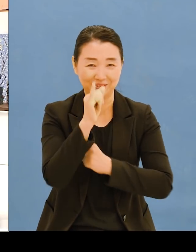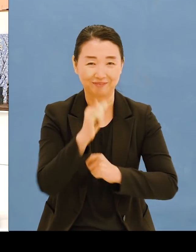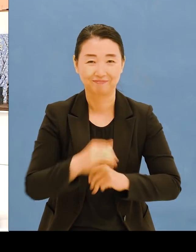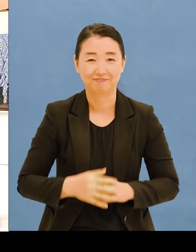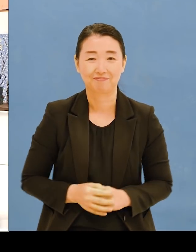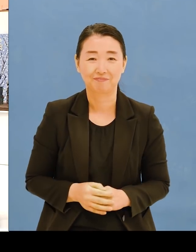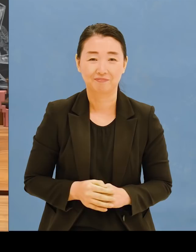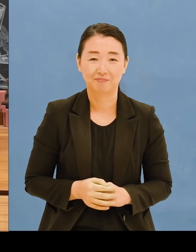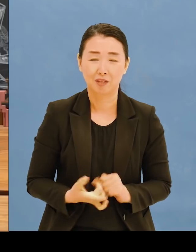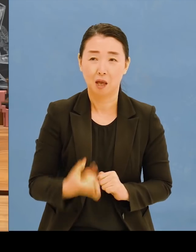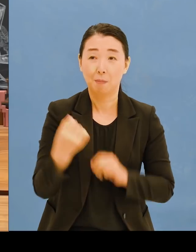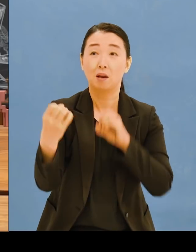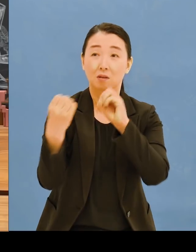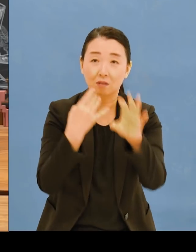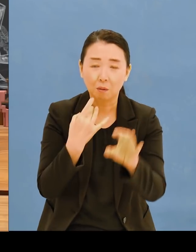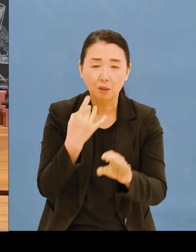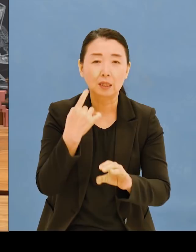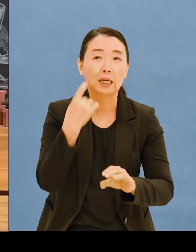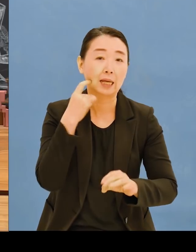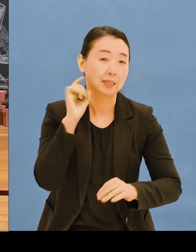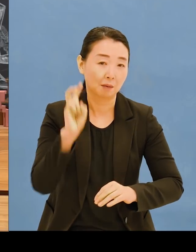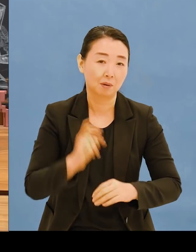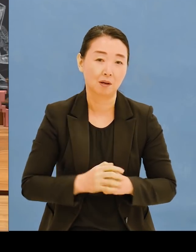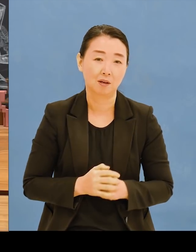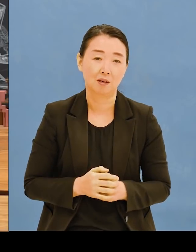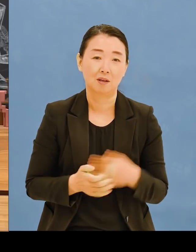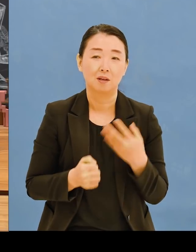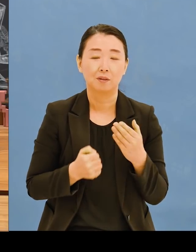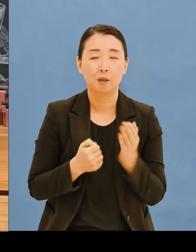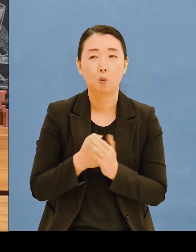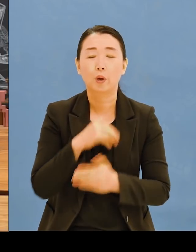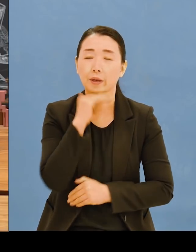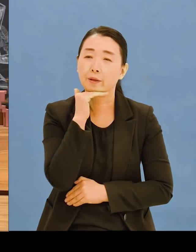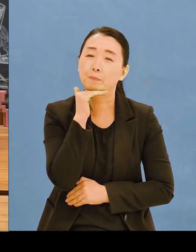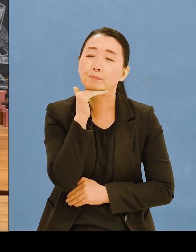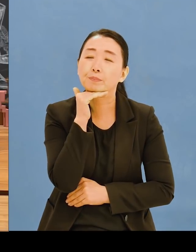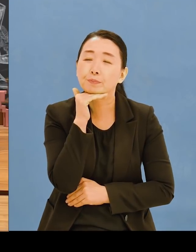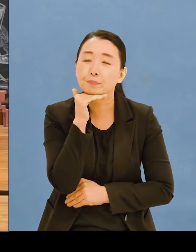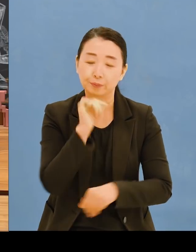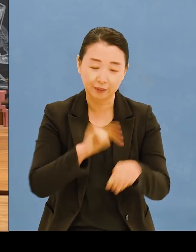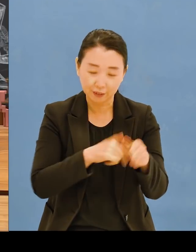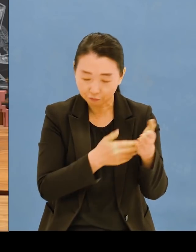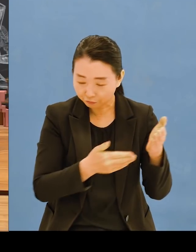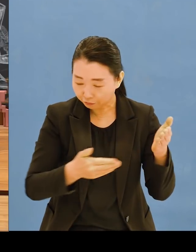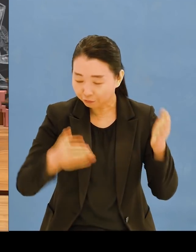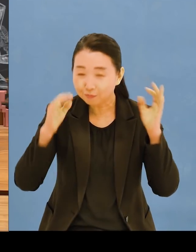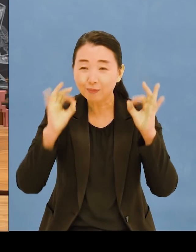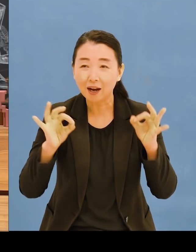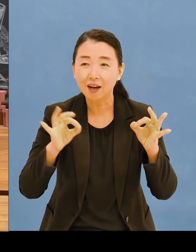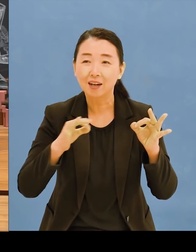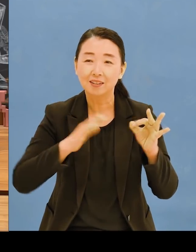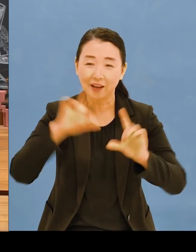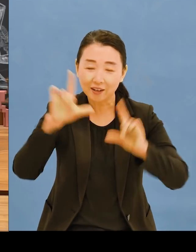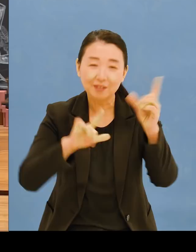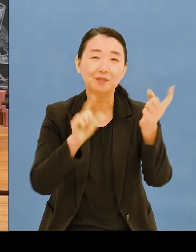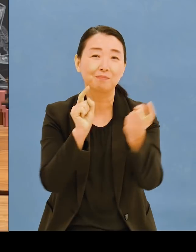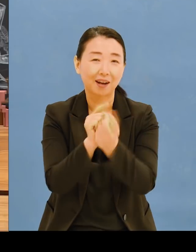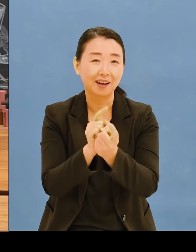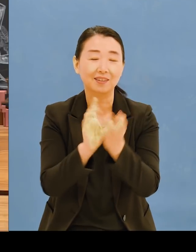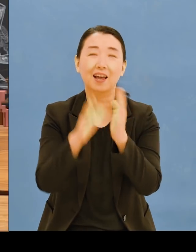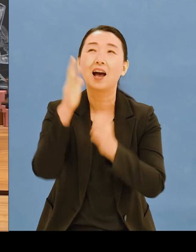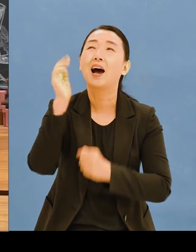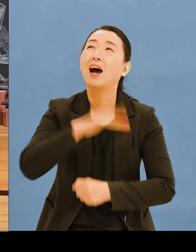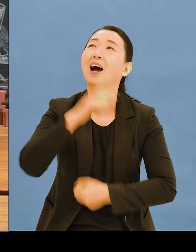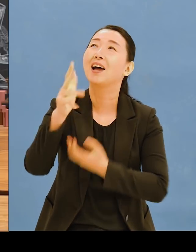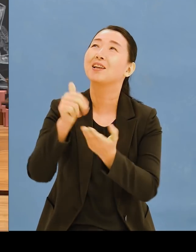있다라고 항상 얘기해요. 빠른 답이라고 느끼는 것은. 그러니까 오히려 숙성된 답이. 그러니까 내가 결국은 시간이 지나봐야 내가 닥친 현실에 의해서